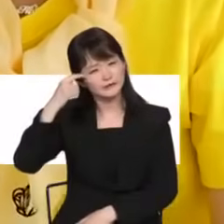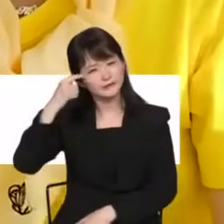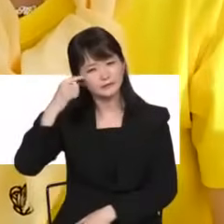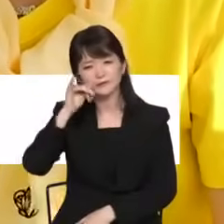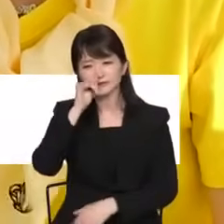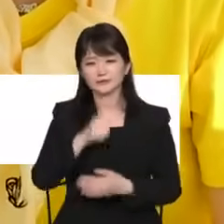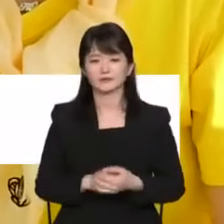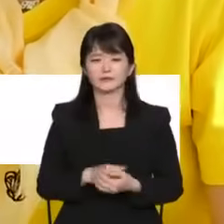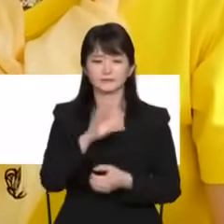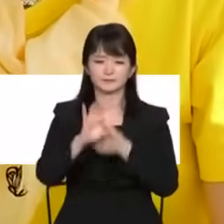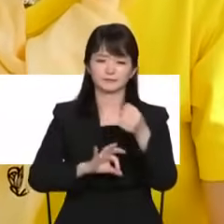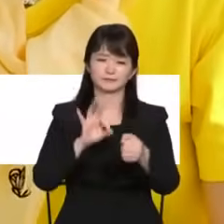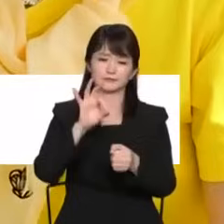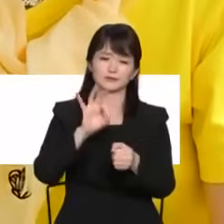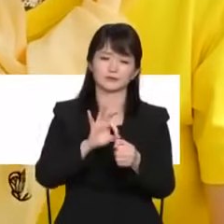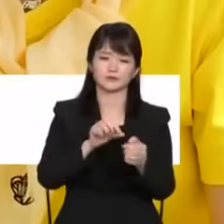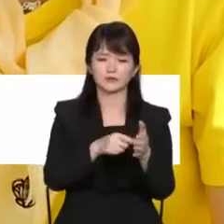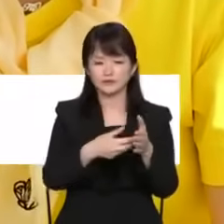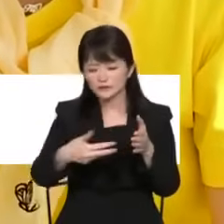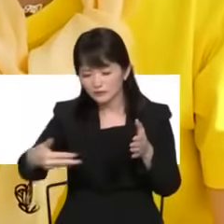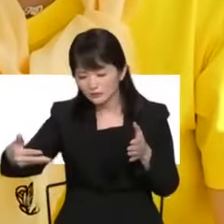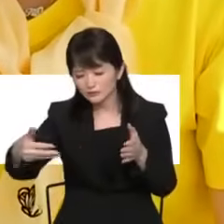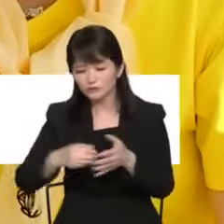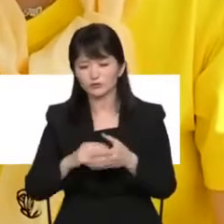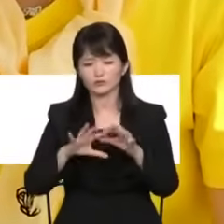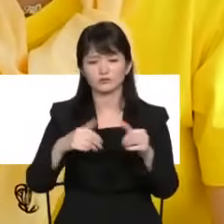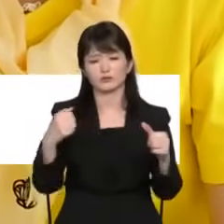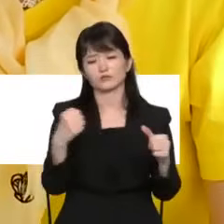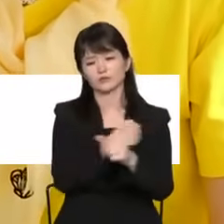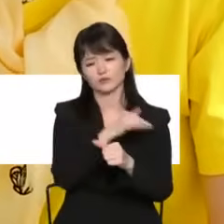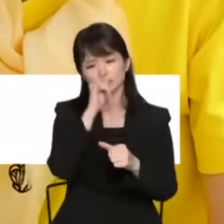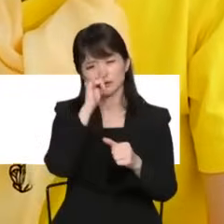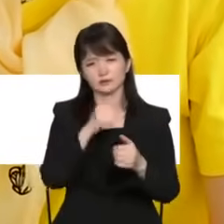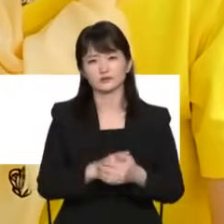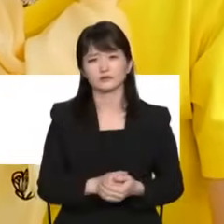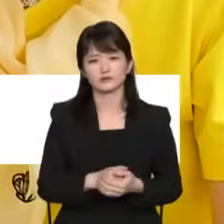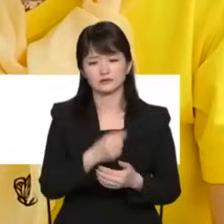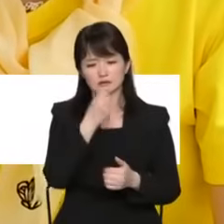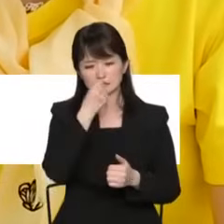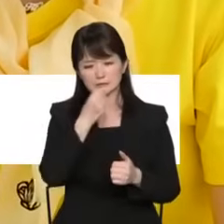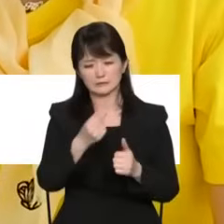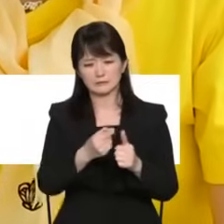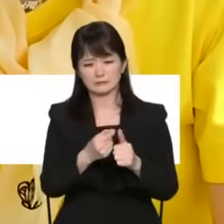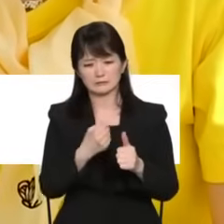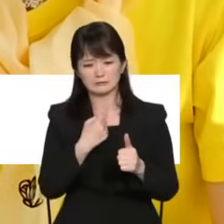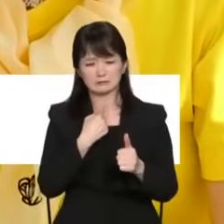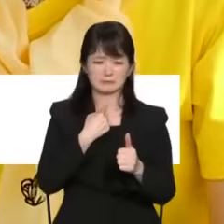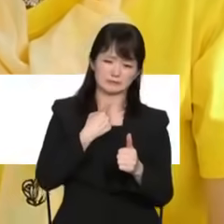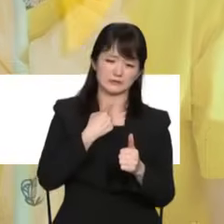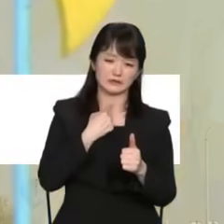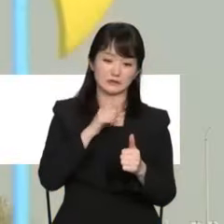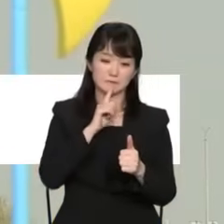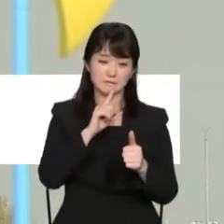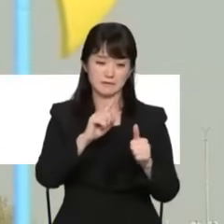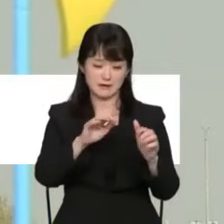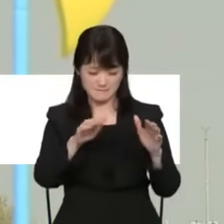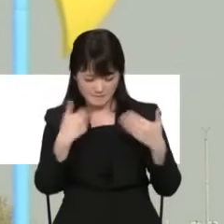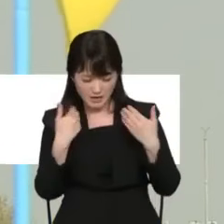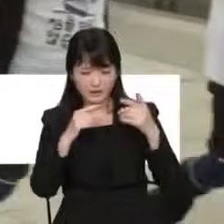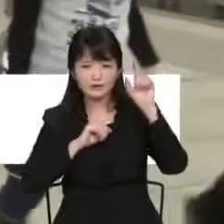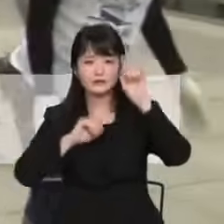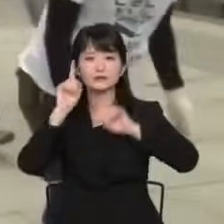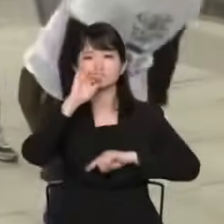동안. 국가에 대한 국가 폭력도 있었고 혐오 모독 발언들로 상처도